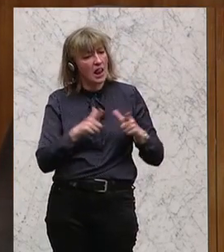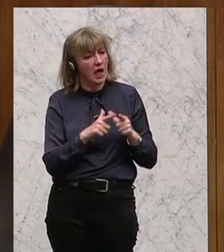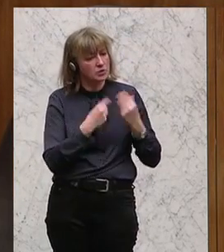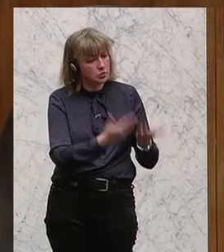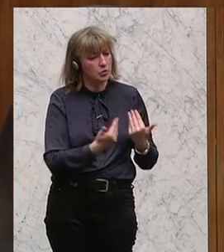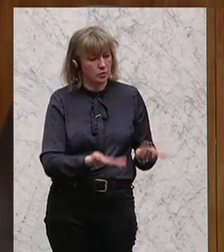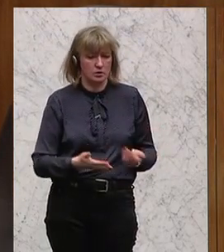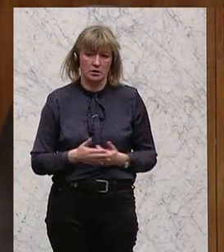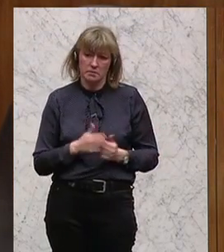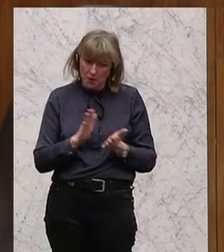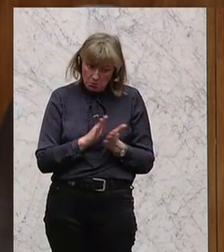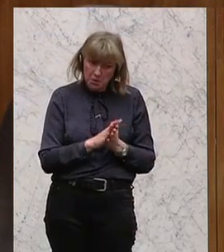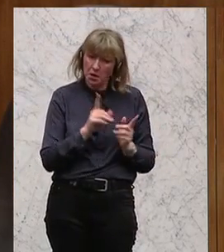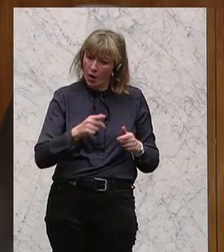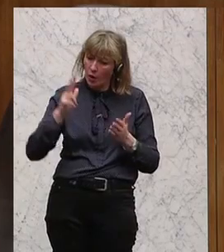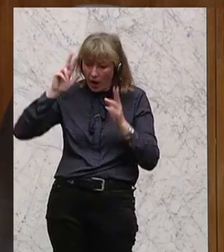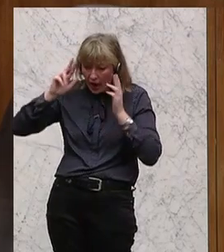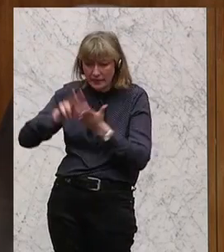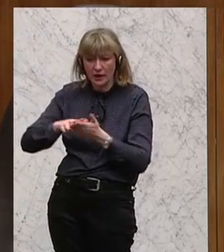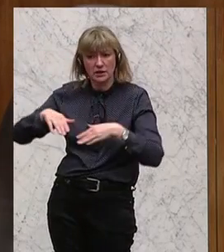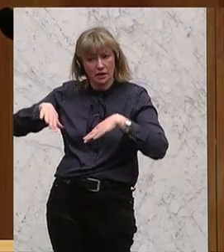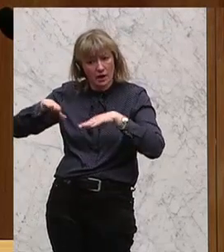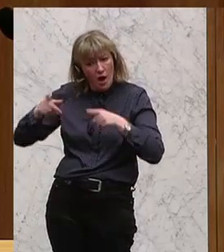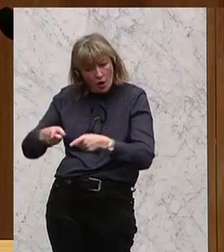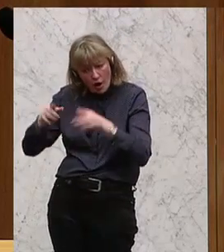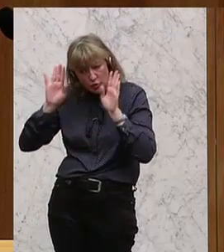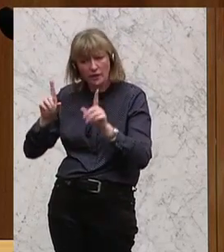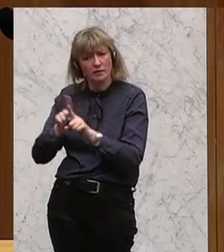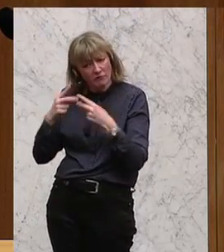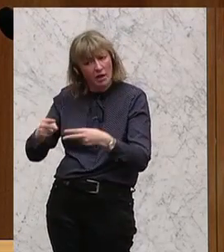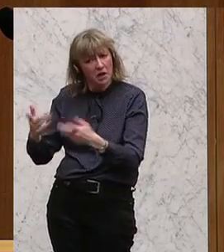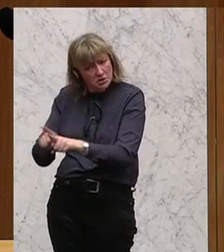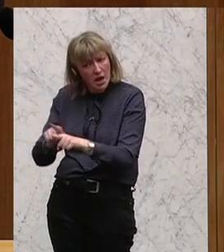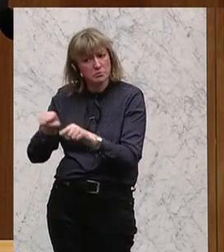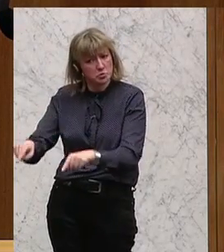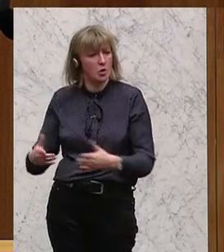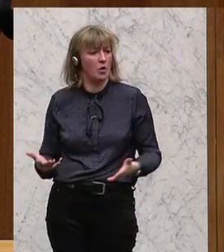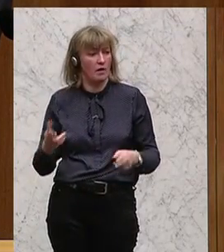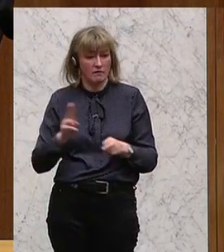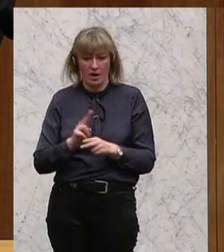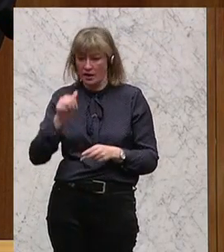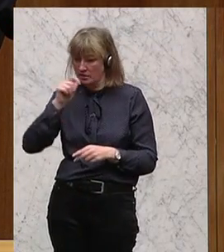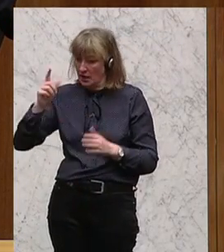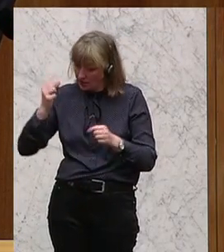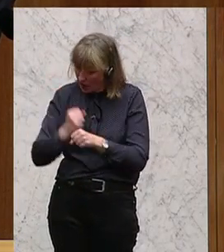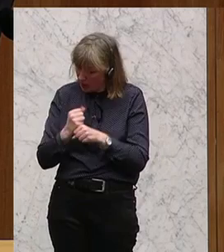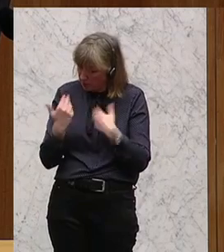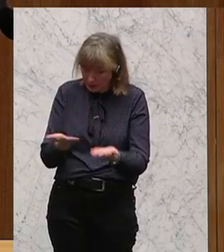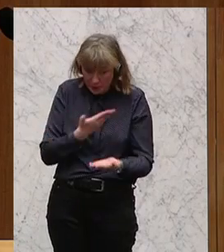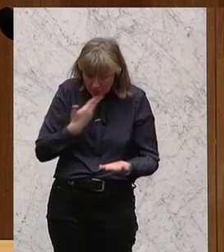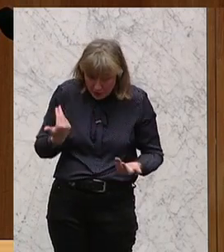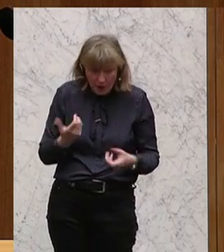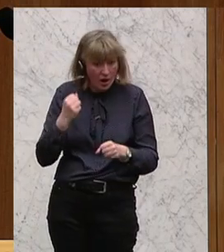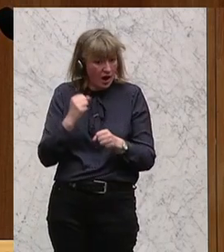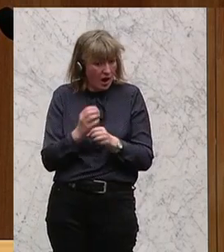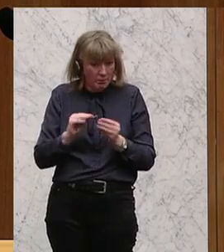betreut. Schlagen Sie diesen Weg auch bei den anerkannten Asylanten ein. Solange jemand nicht den Einstieg ins Erwerbsleben findet und einer